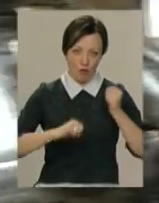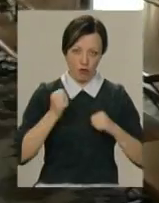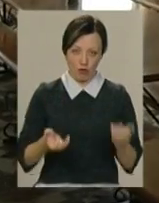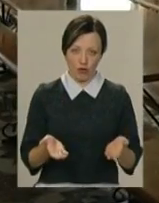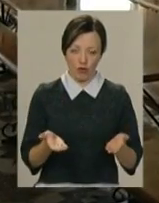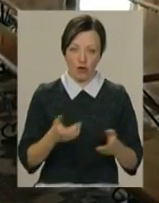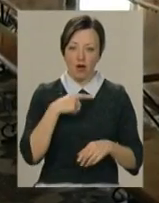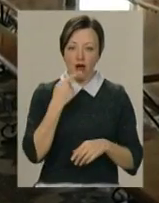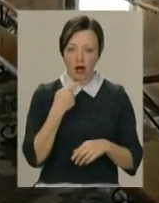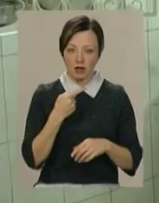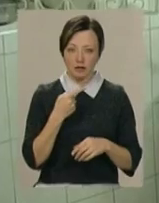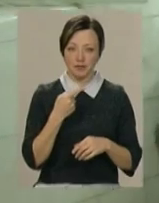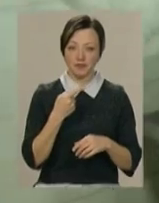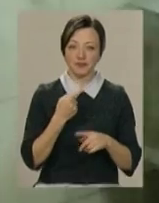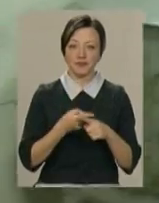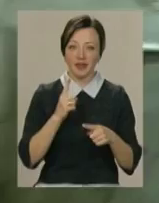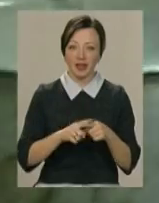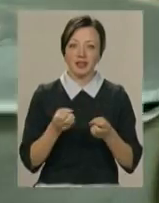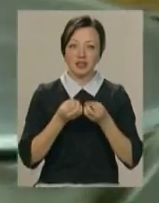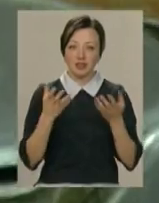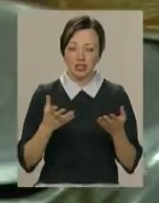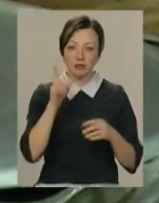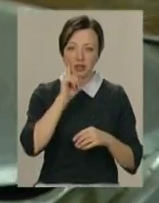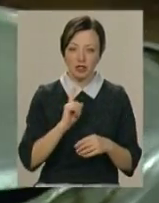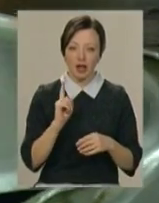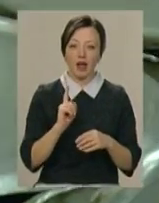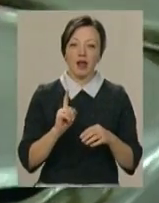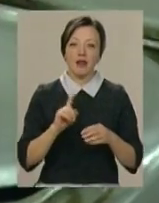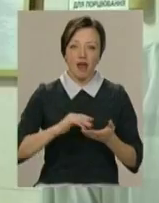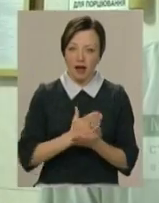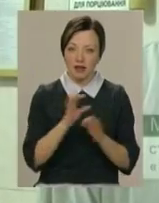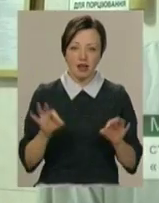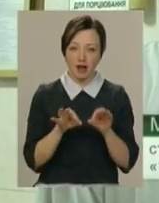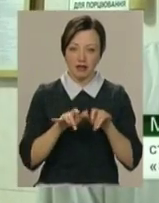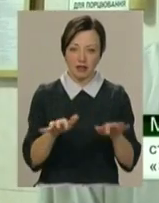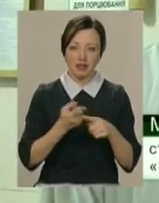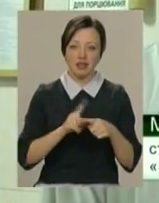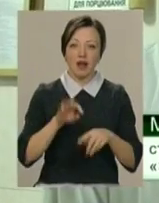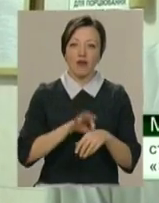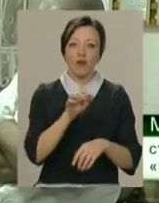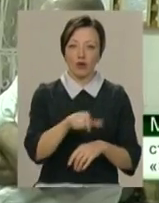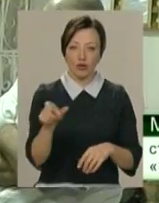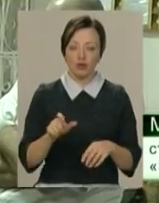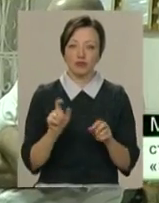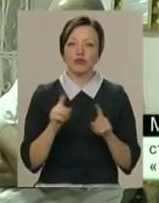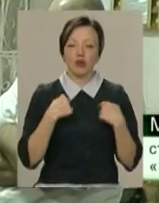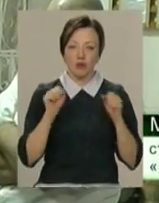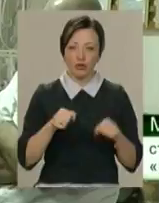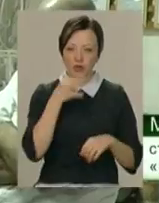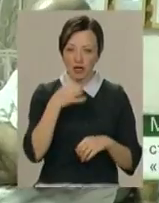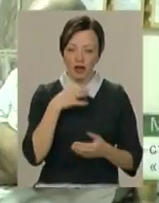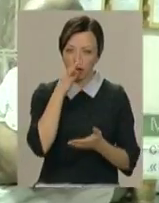обурюють. Засуджений запевняє, їжа свіжа, смачна, якісна і ніяких тарганів. Це хворі люди, що я можу сказати. Я відповідаю